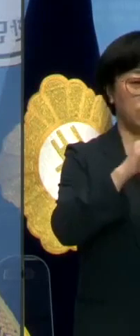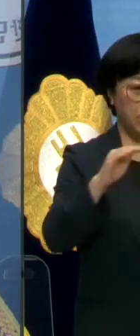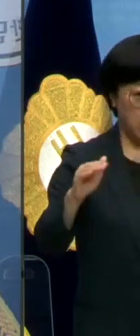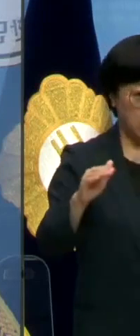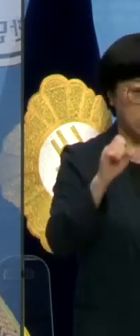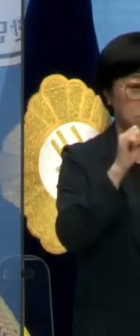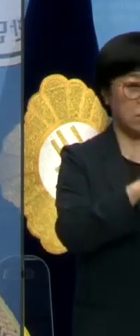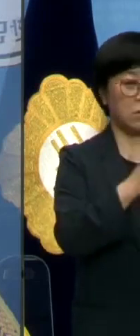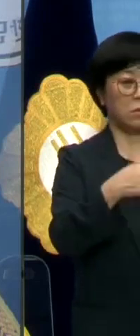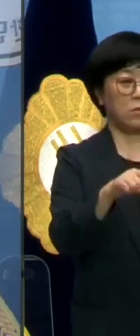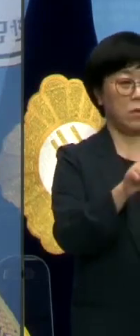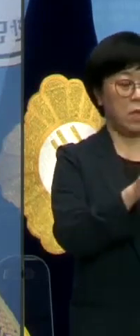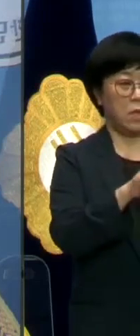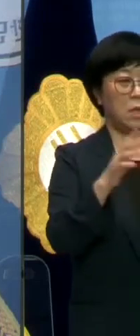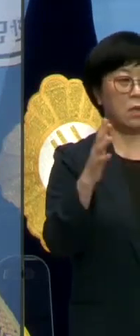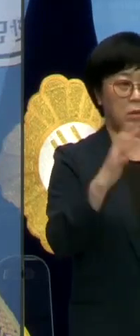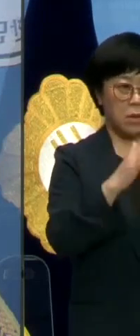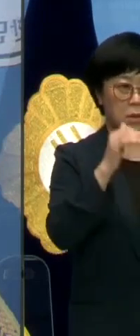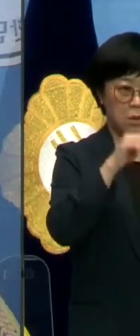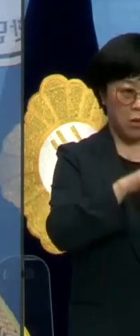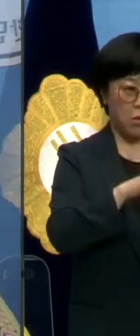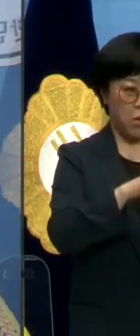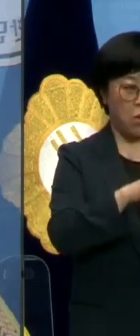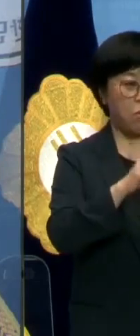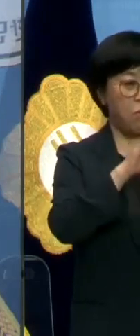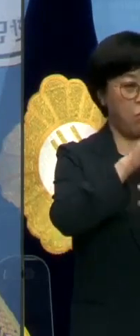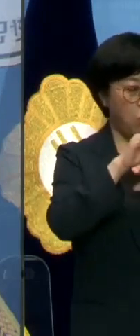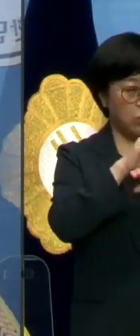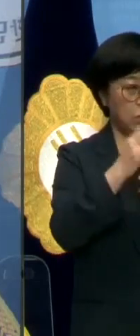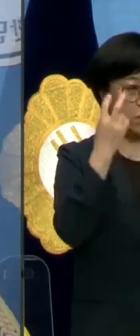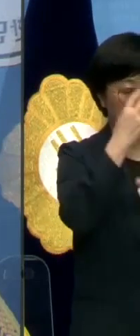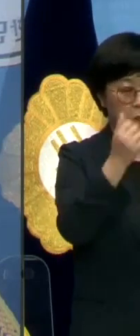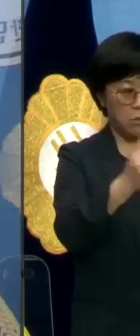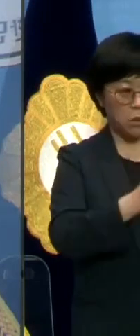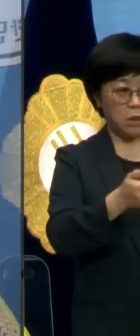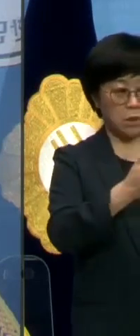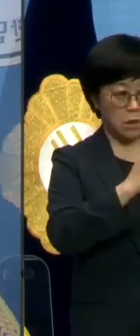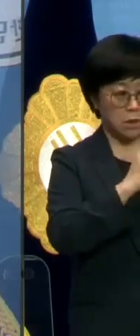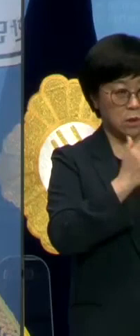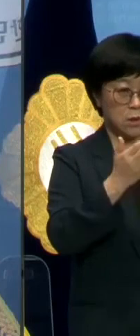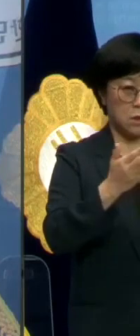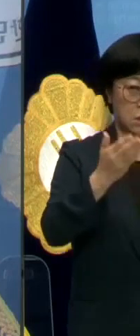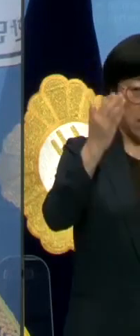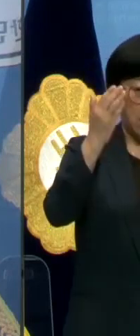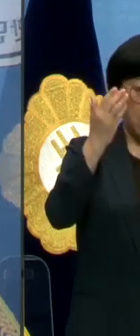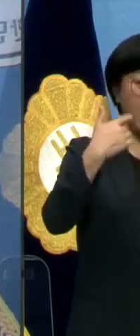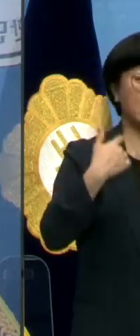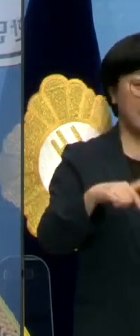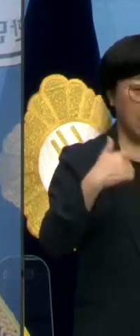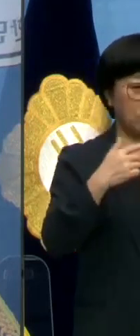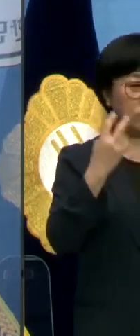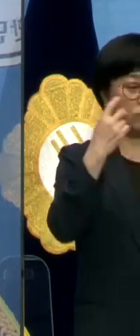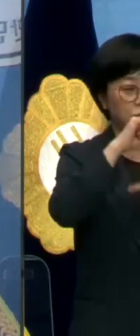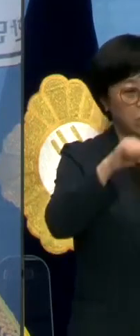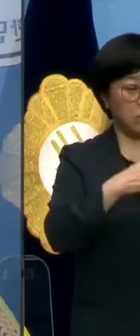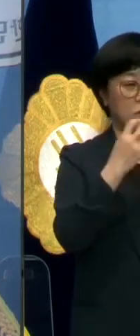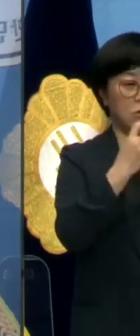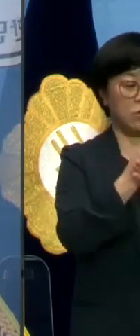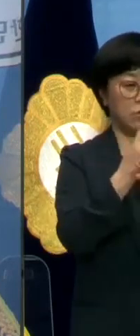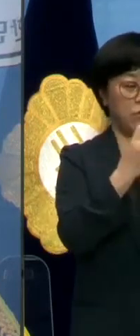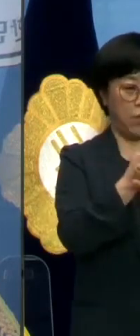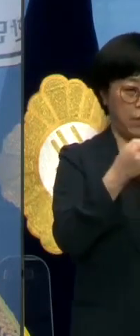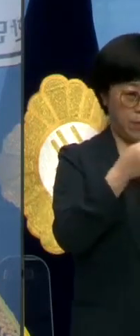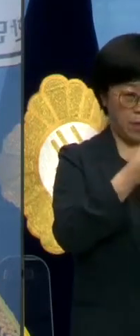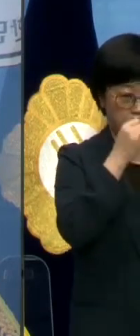위해 인터넷 선거 보도 심의위원회를 설치하고 상시 운영하도록 규정하고